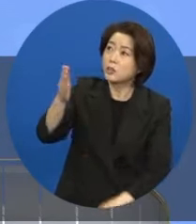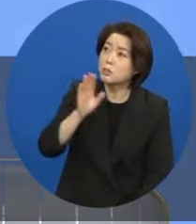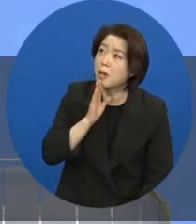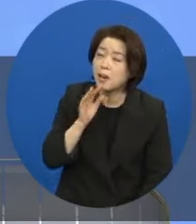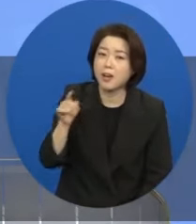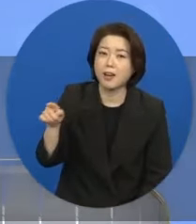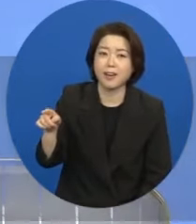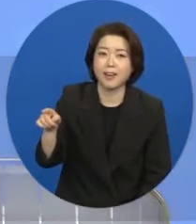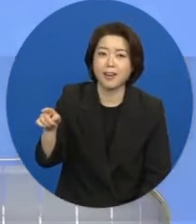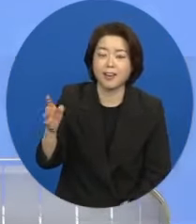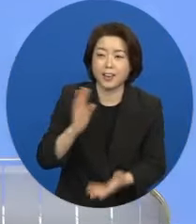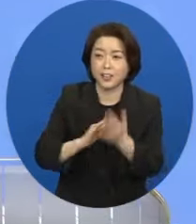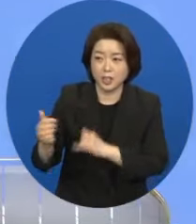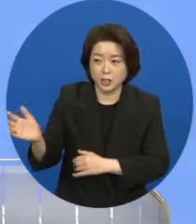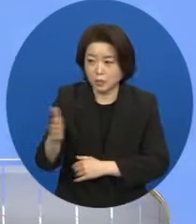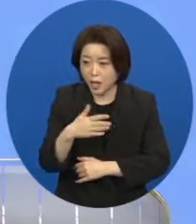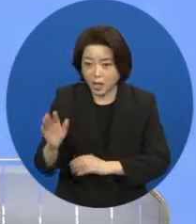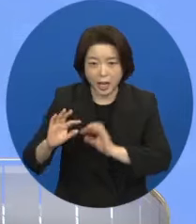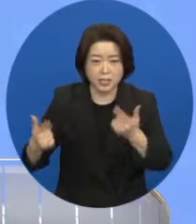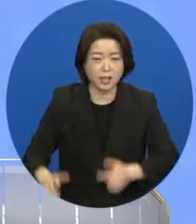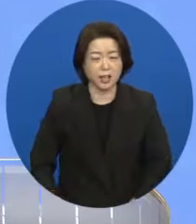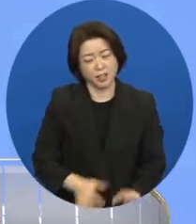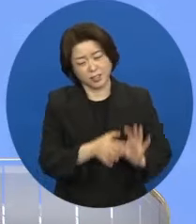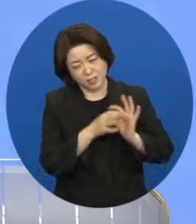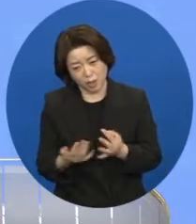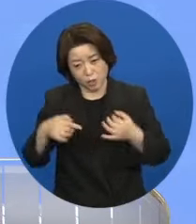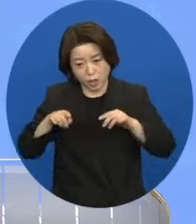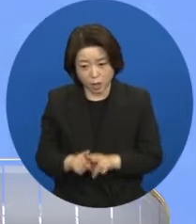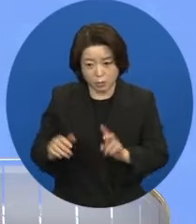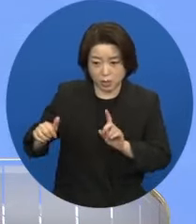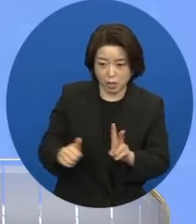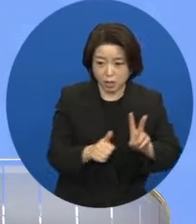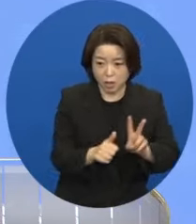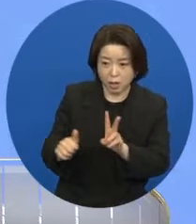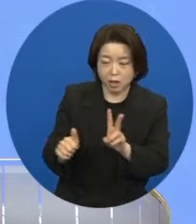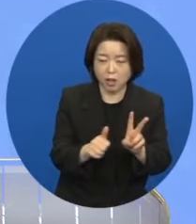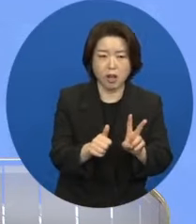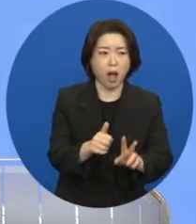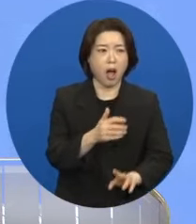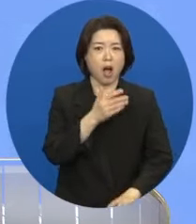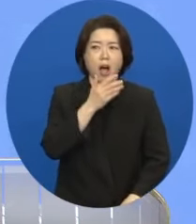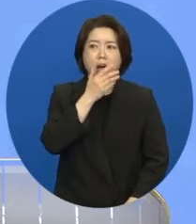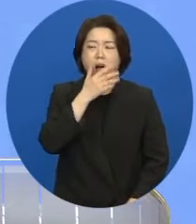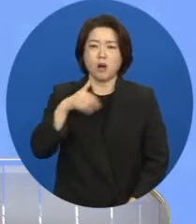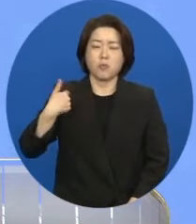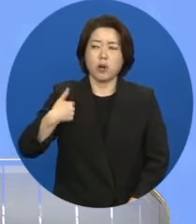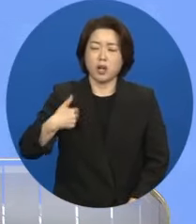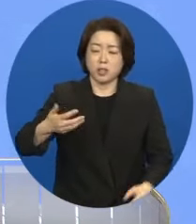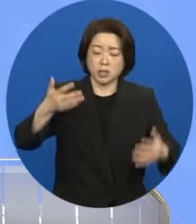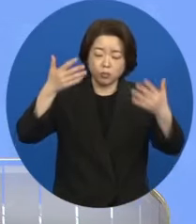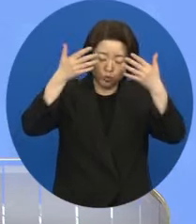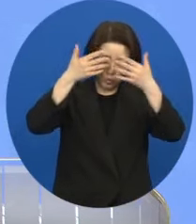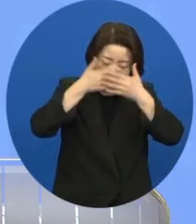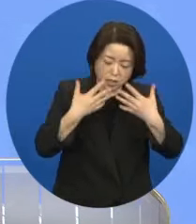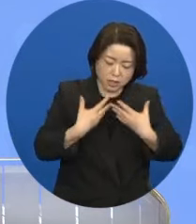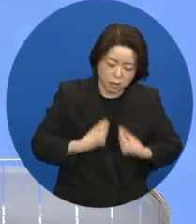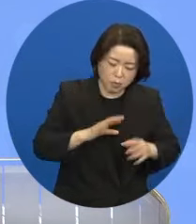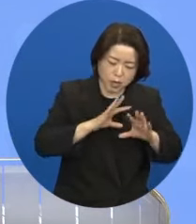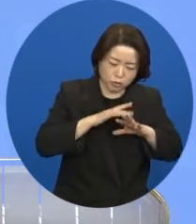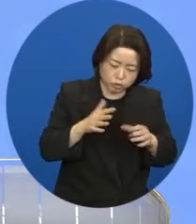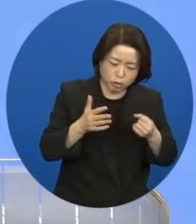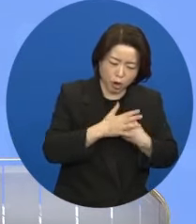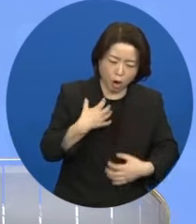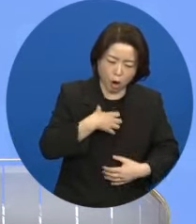예수님이 안 계신게 아니고 계속 같이 있었는데 그들의 눈이 가려졌어요 절망 때문에 두려움 때문에